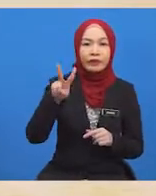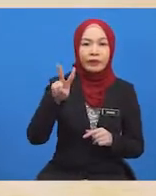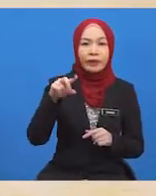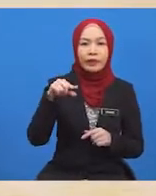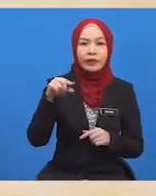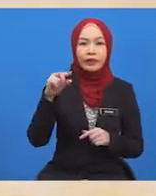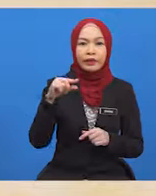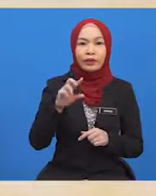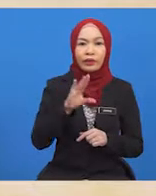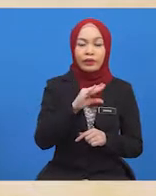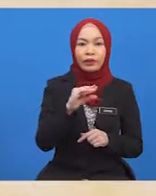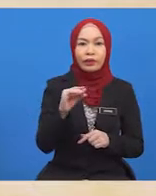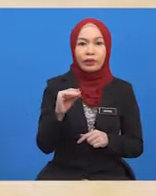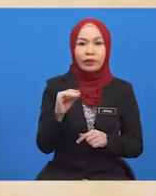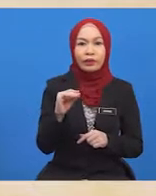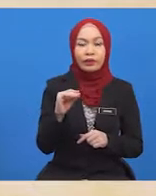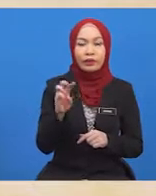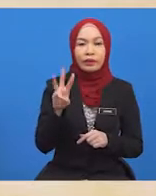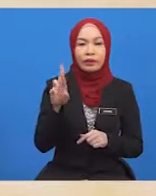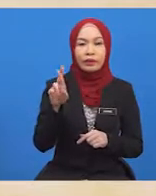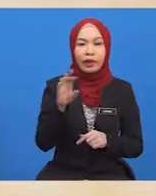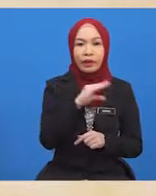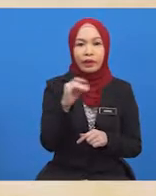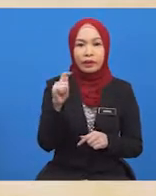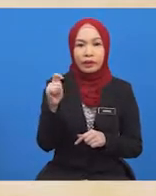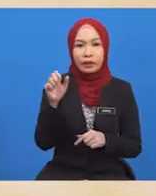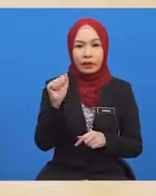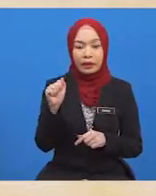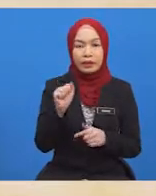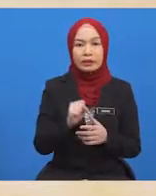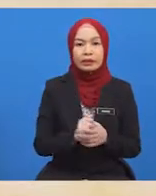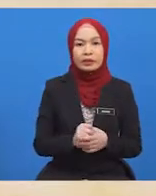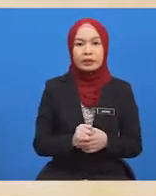TS merupakan garis yang berserenjang dengan satah